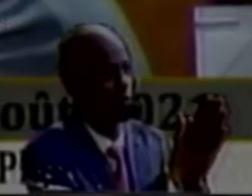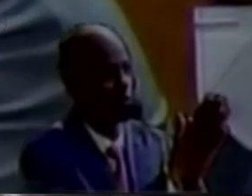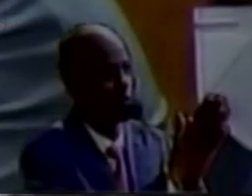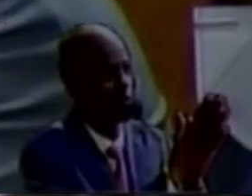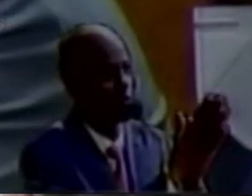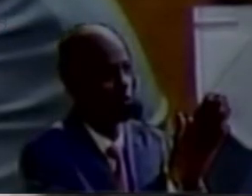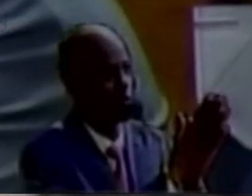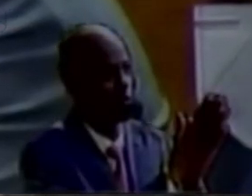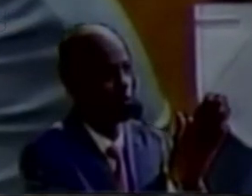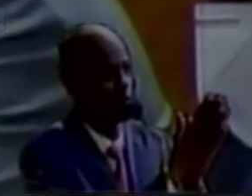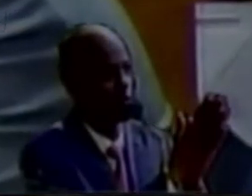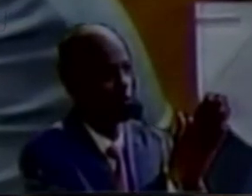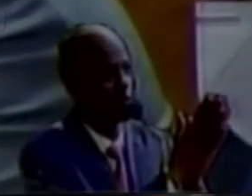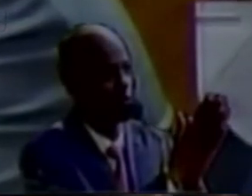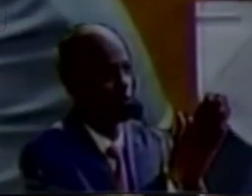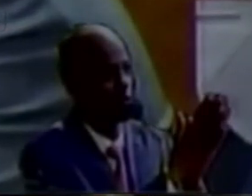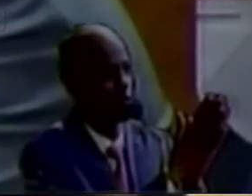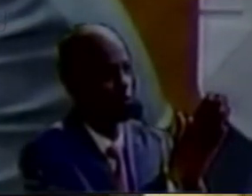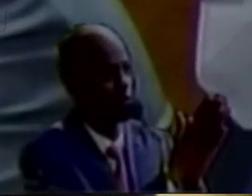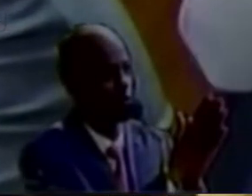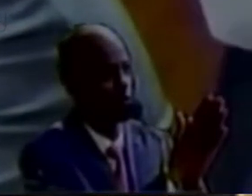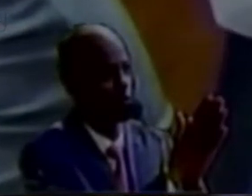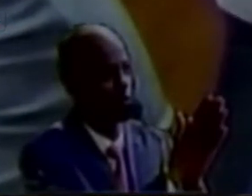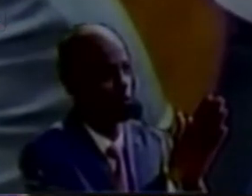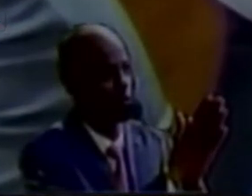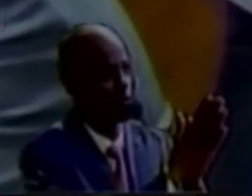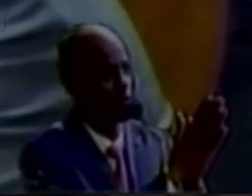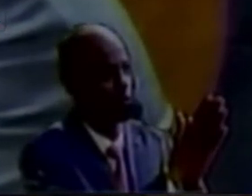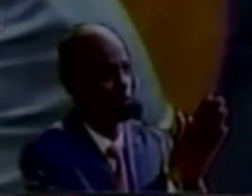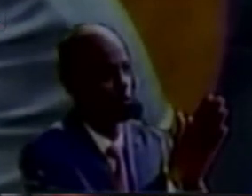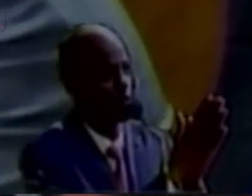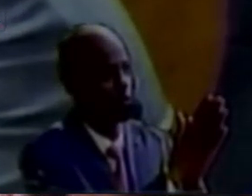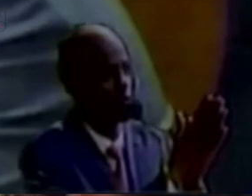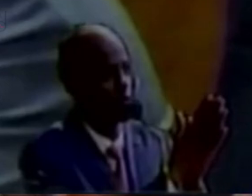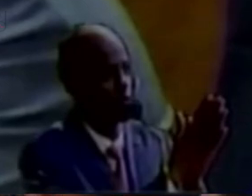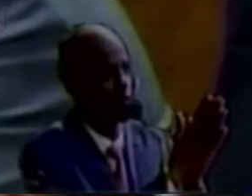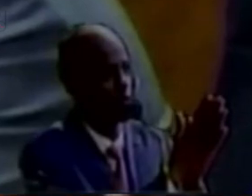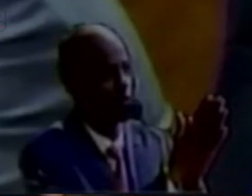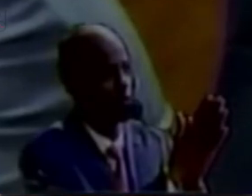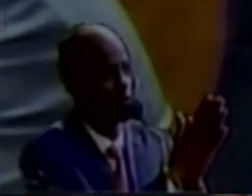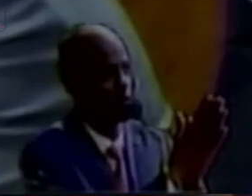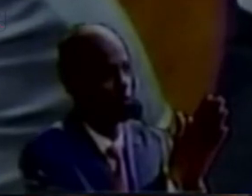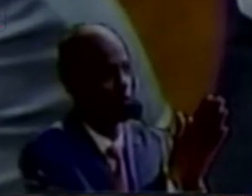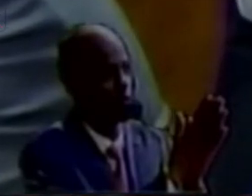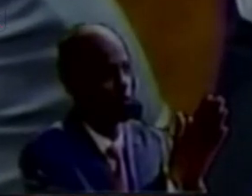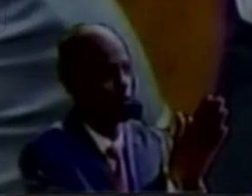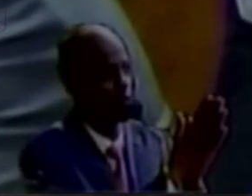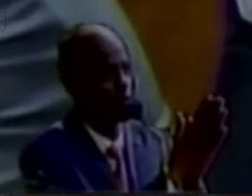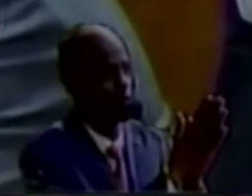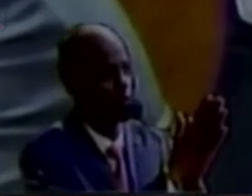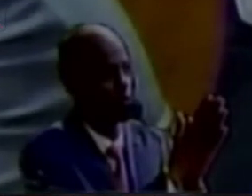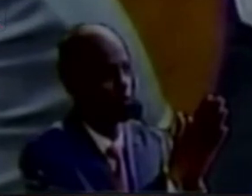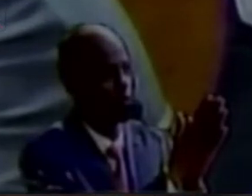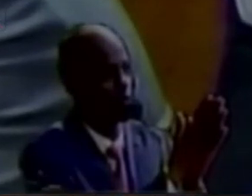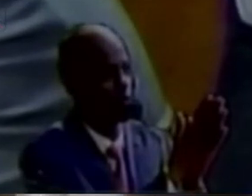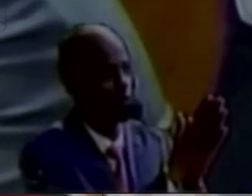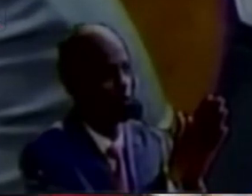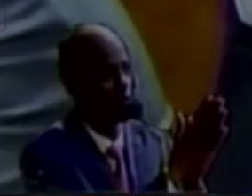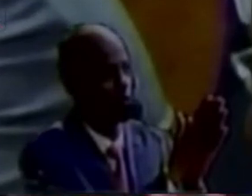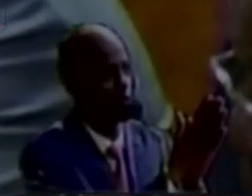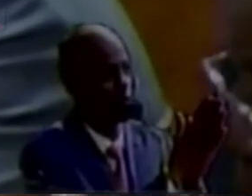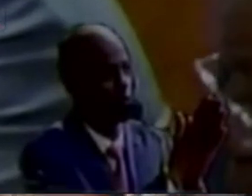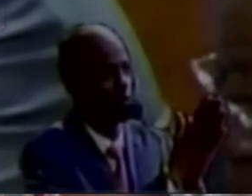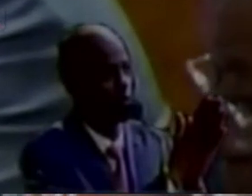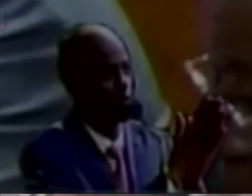un obstacle majeur aux mêmes efforts de redressement économique à propulser. Dans cet ordre d'idées, le